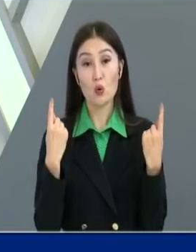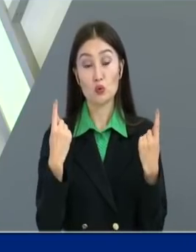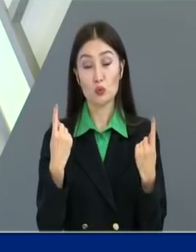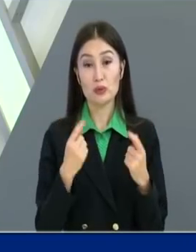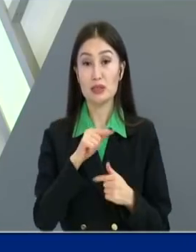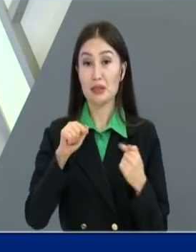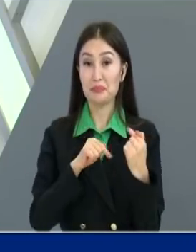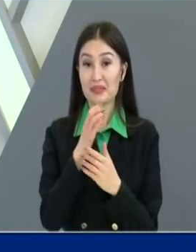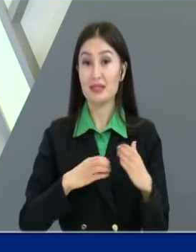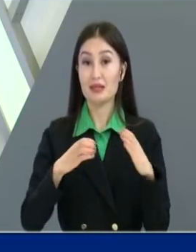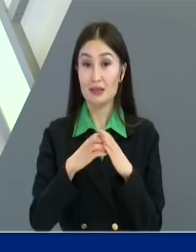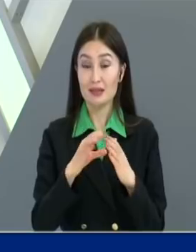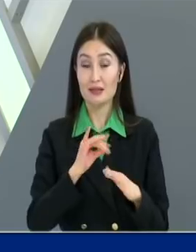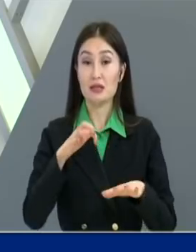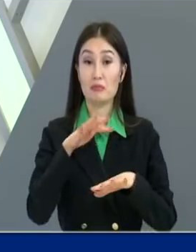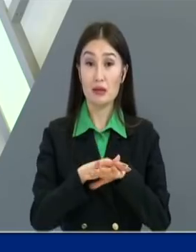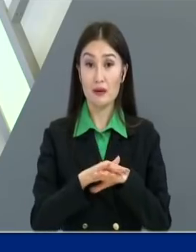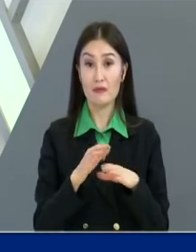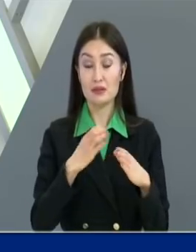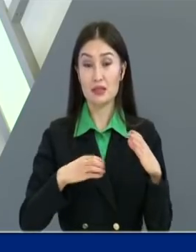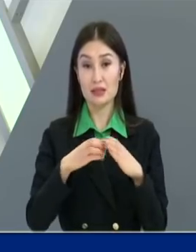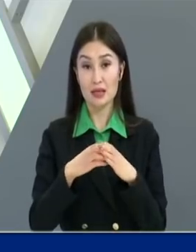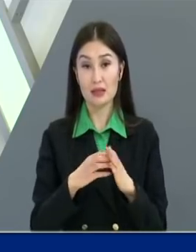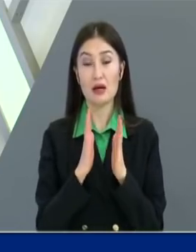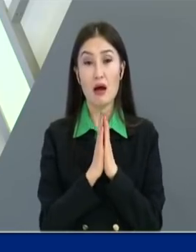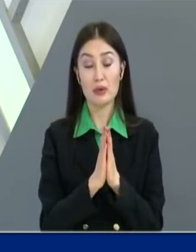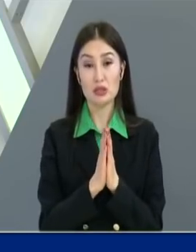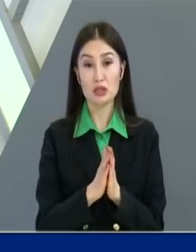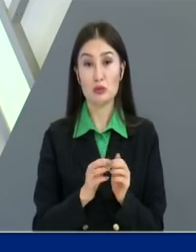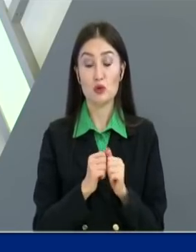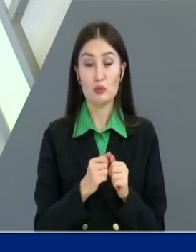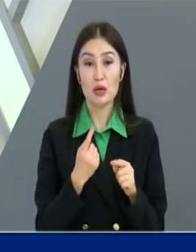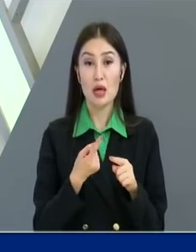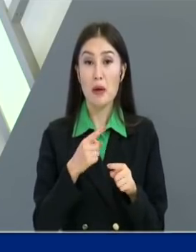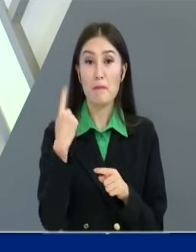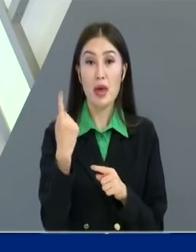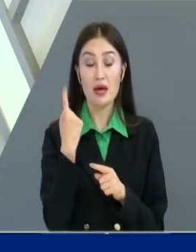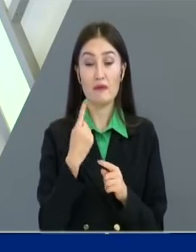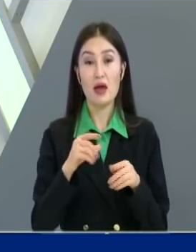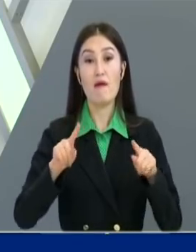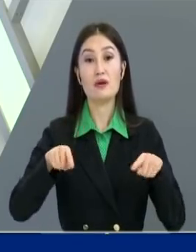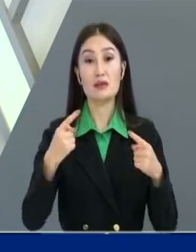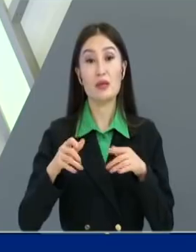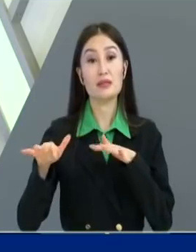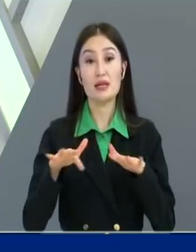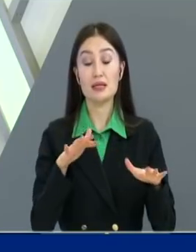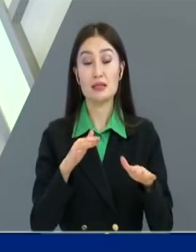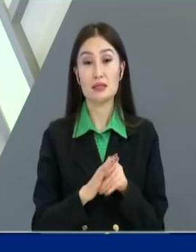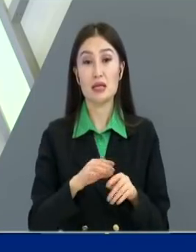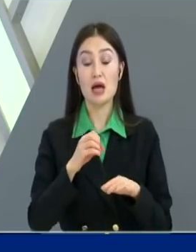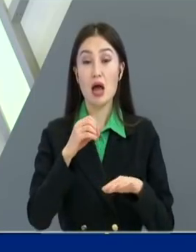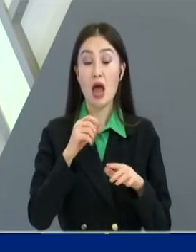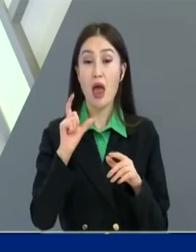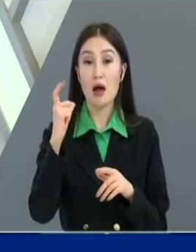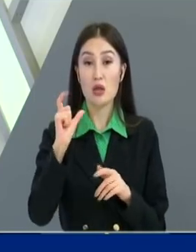лидеры бизнес-ассоциации и банковского сектора страны обращаются с просьбой. Первое. Возобновить деятельность кровеносной